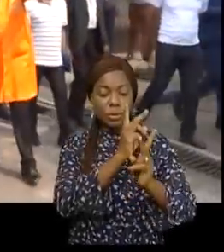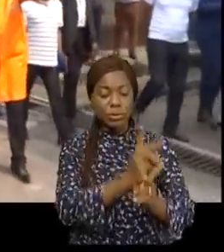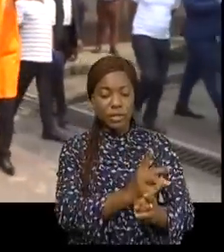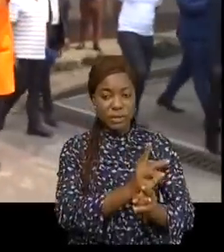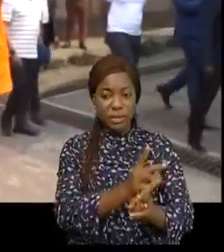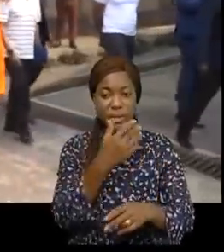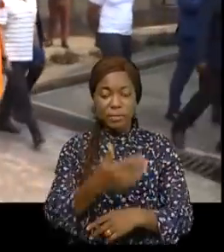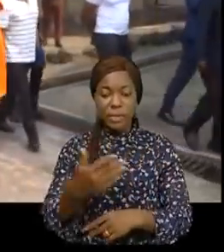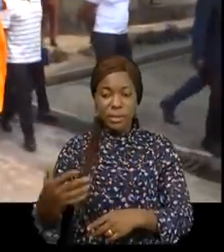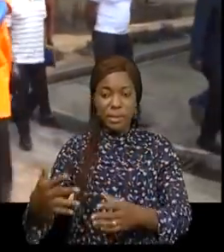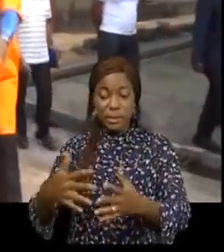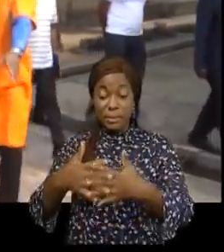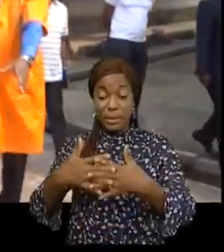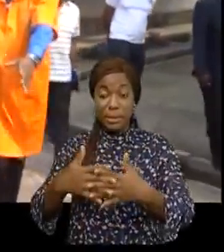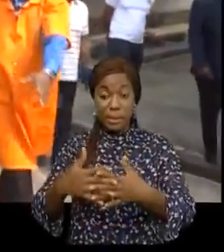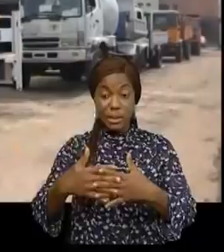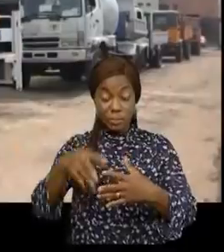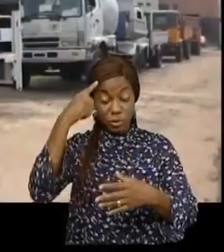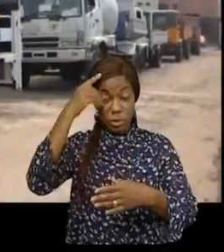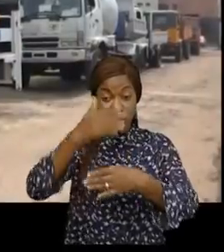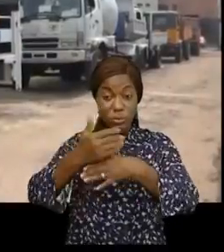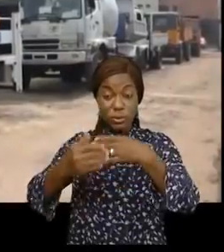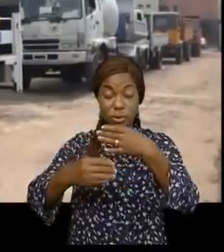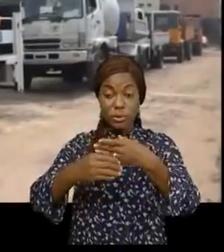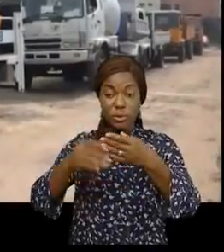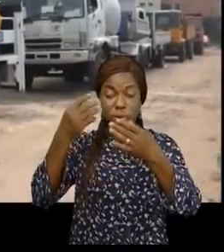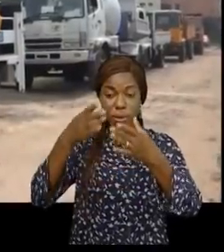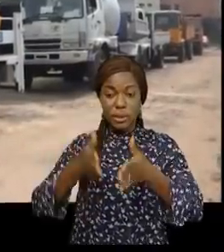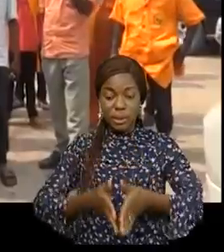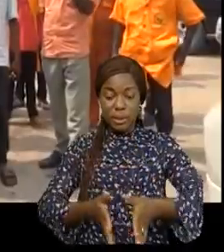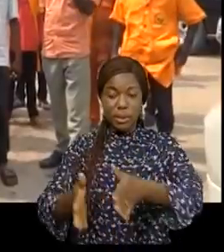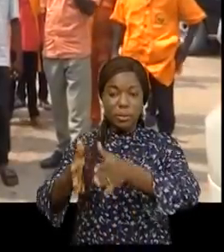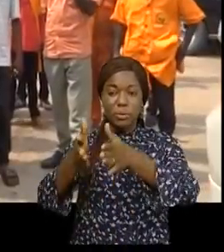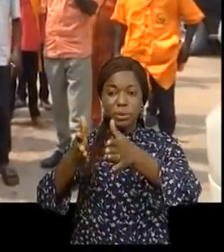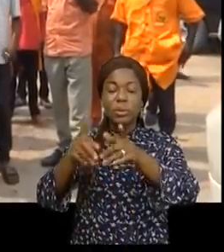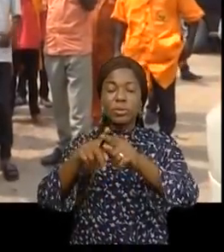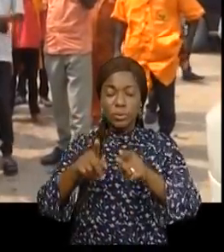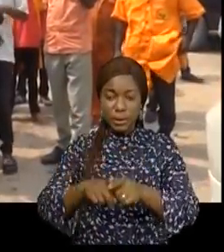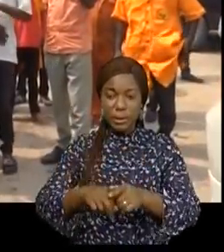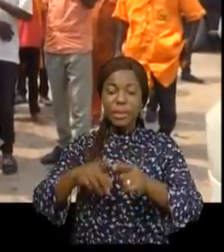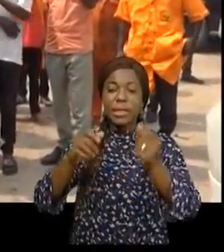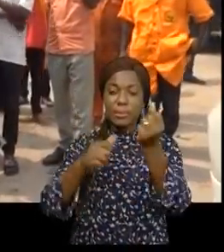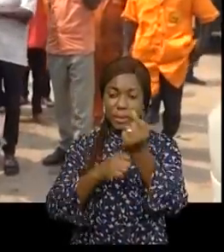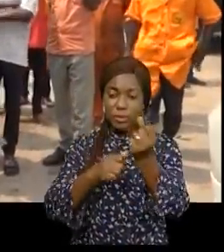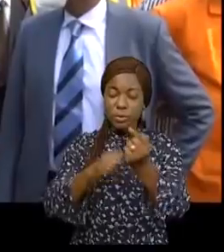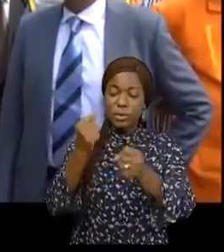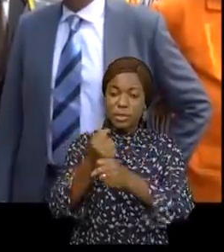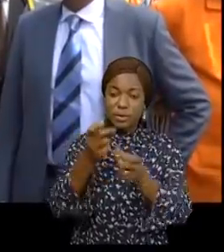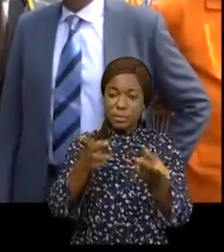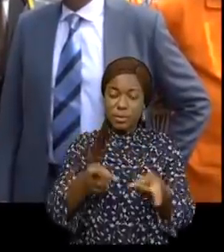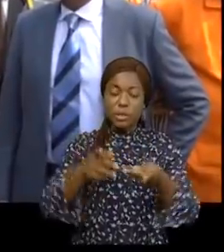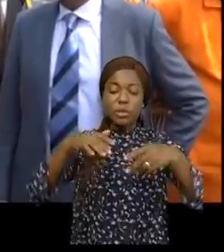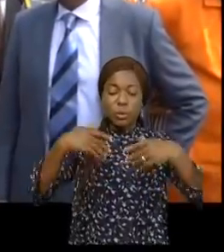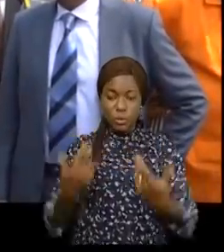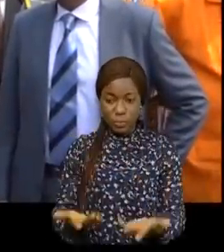construction des infrastructures congolaises et s'enquérir des conditions de travail des agents et cadres de cette entreprise.